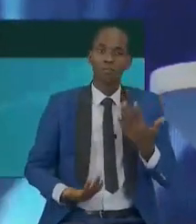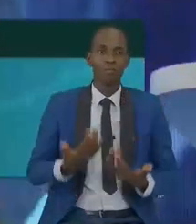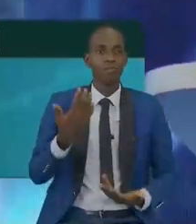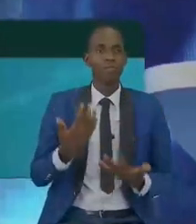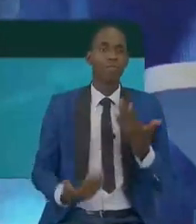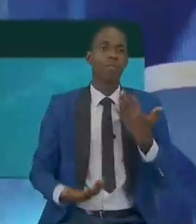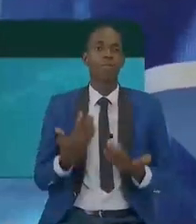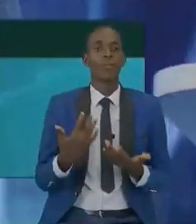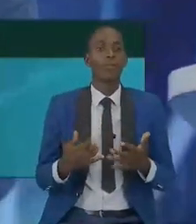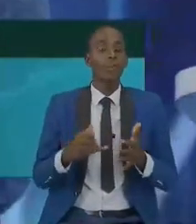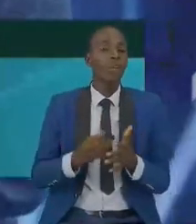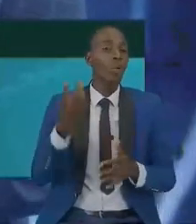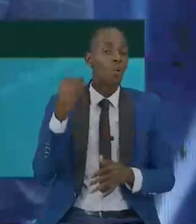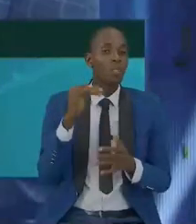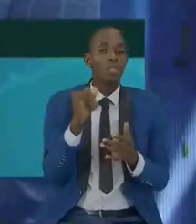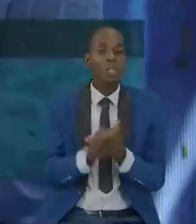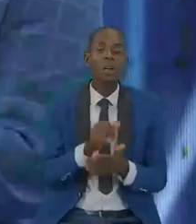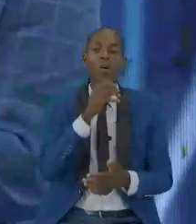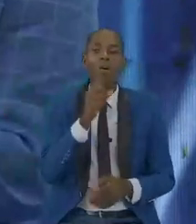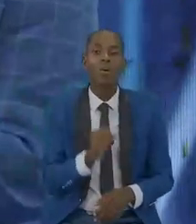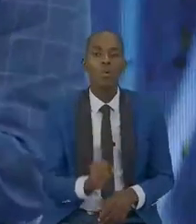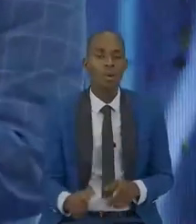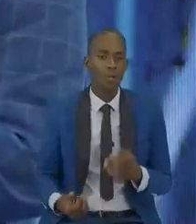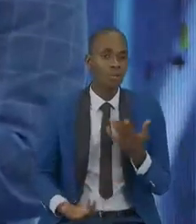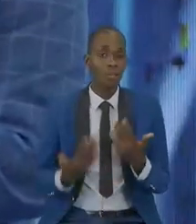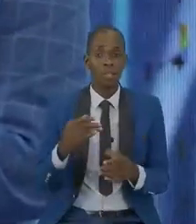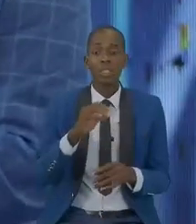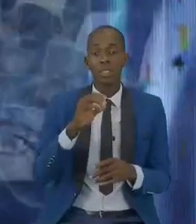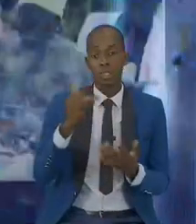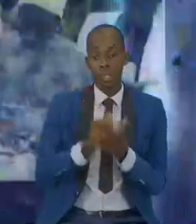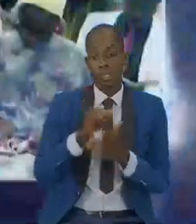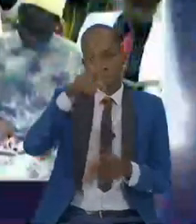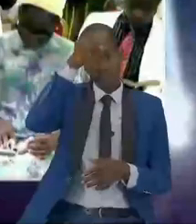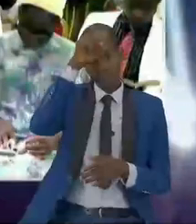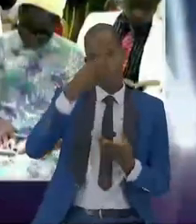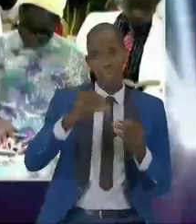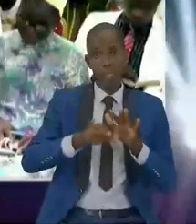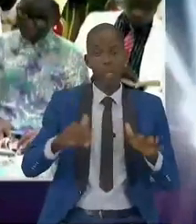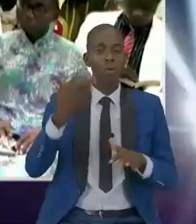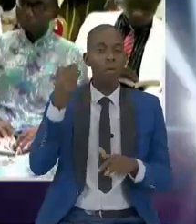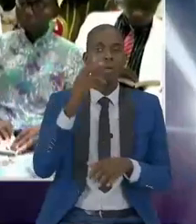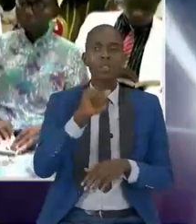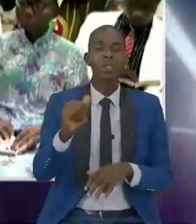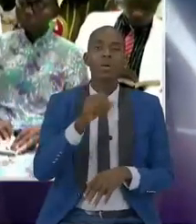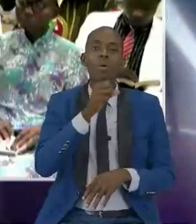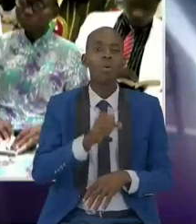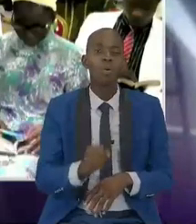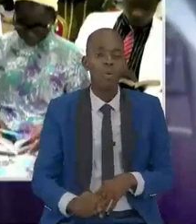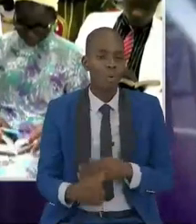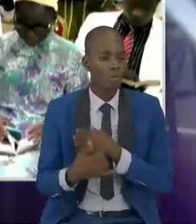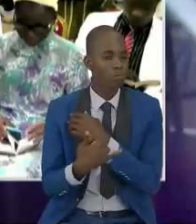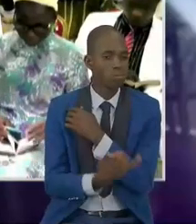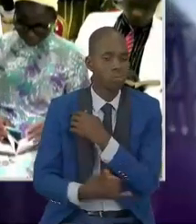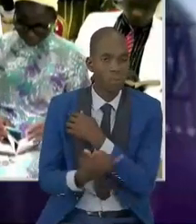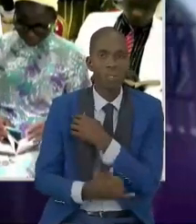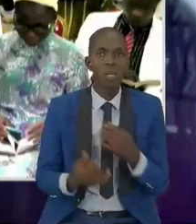la fournaise de fer, de la fournaise de fer. C'était cette vieille fournaise, et